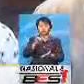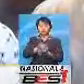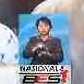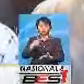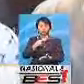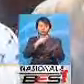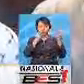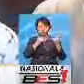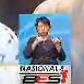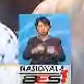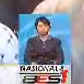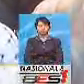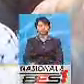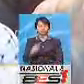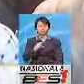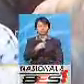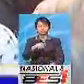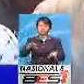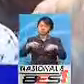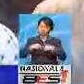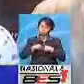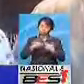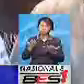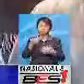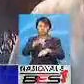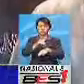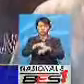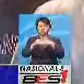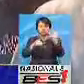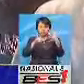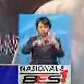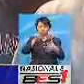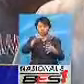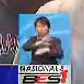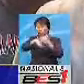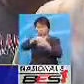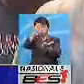Kami ak dengan peremint K haran